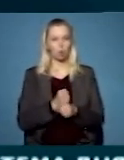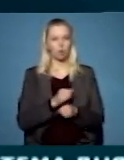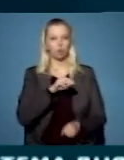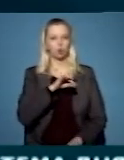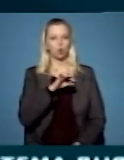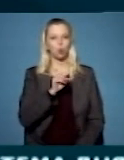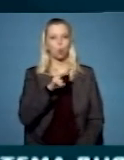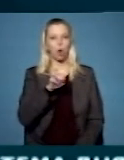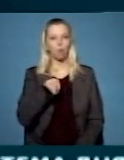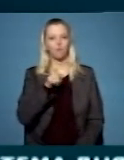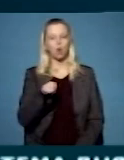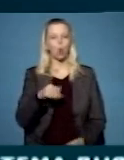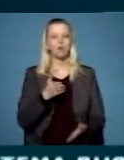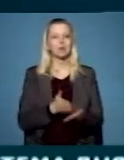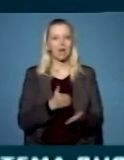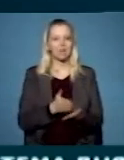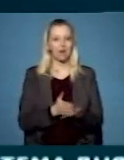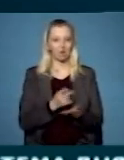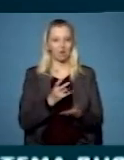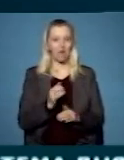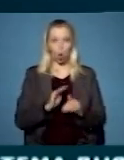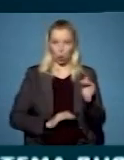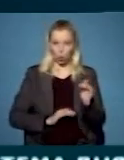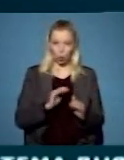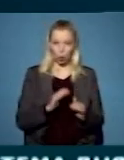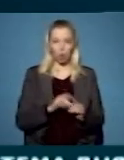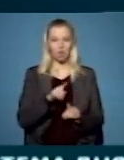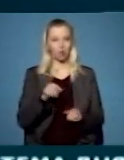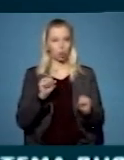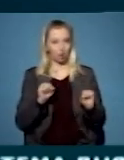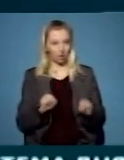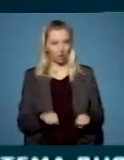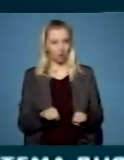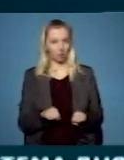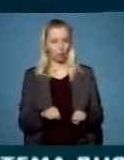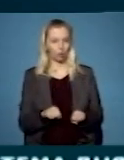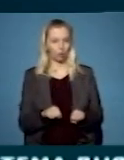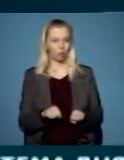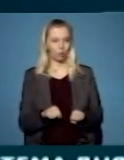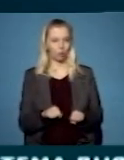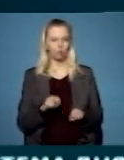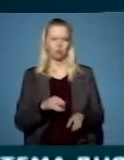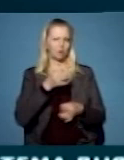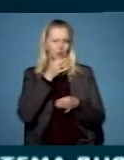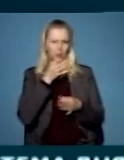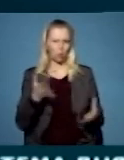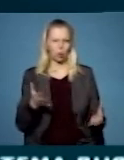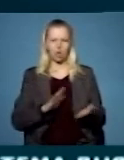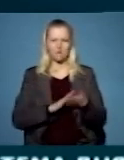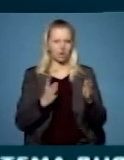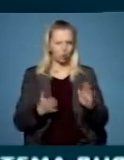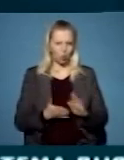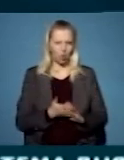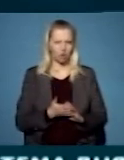трукамом, його в наявності на руках, і вони можуть, скажімо, при будь-якому